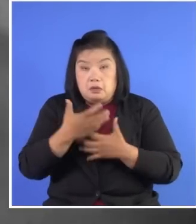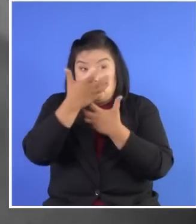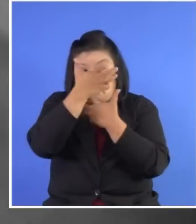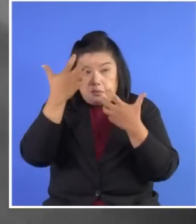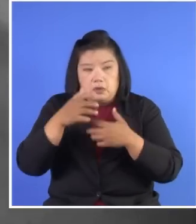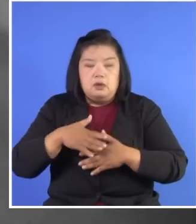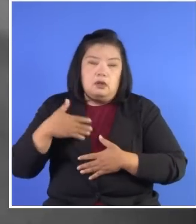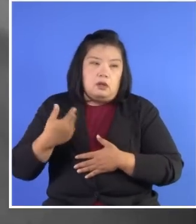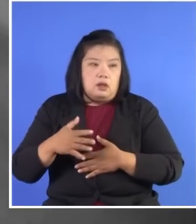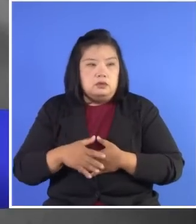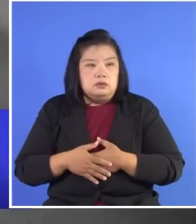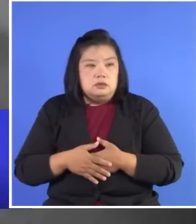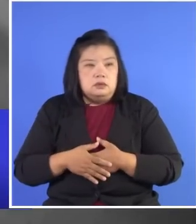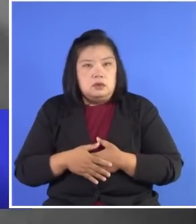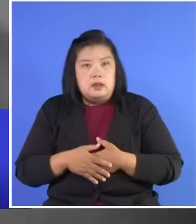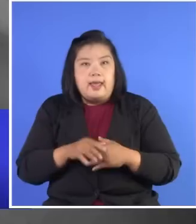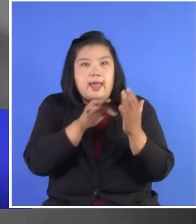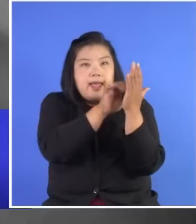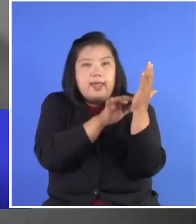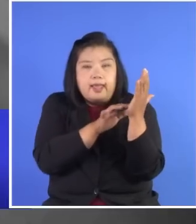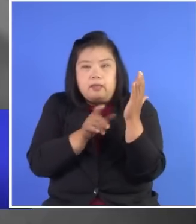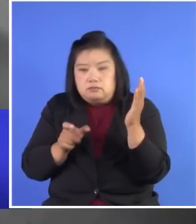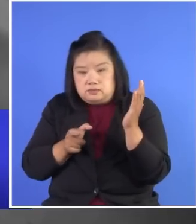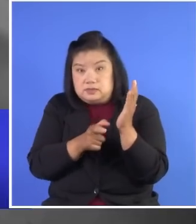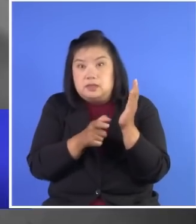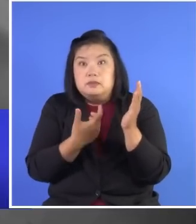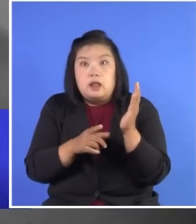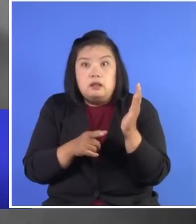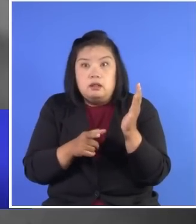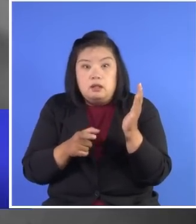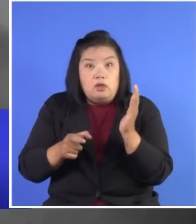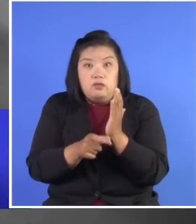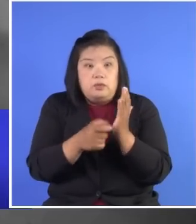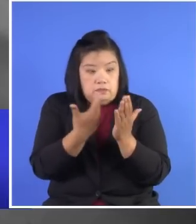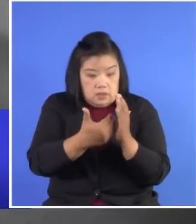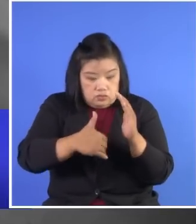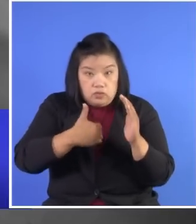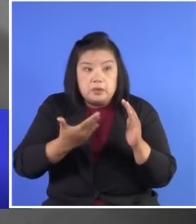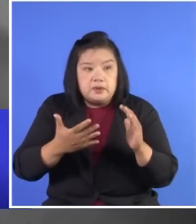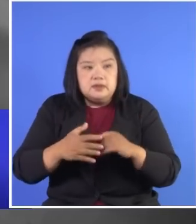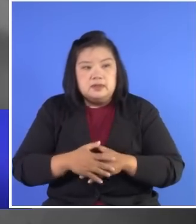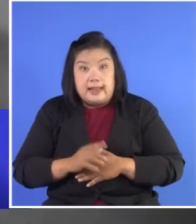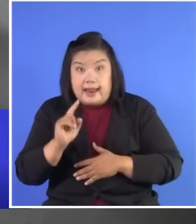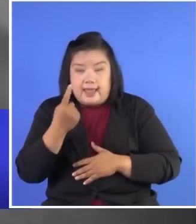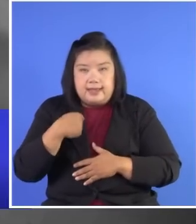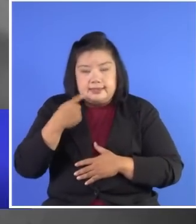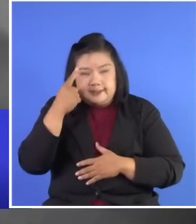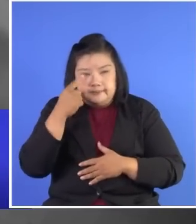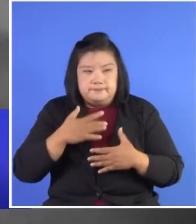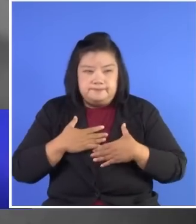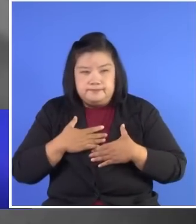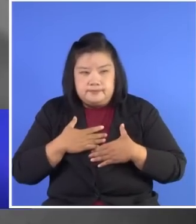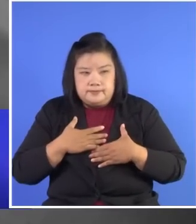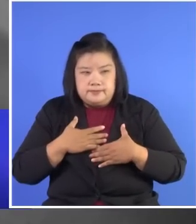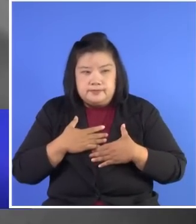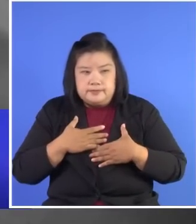เข้าไปโมโหทุบตึงไปทีนึงก่อนนะคะแล้วไงนั่งยองๆมองนะสักพักก็งัดพลาสติก